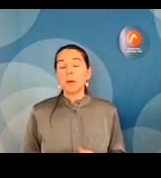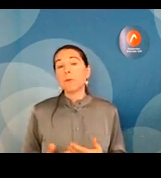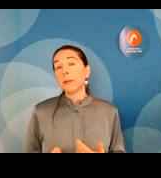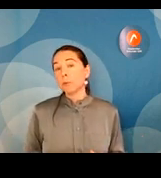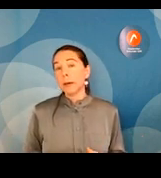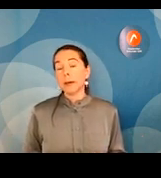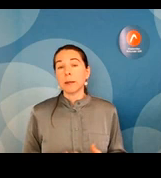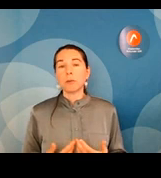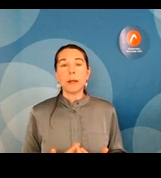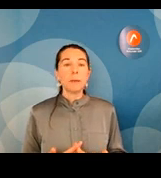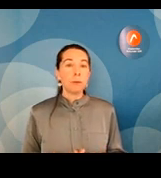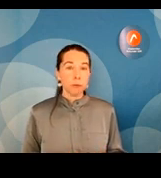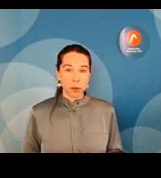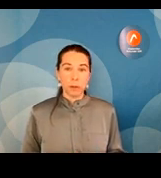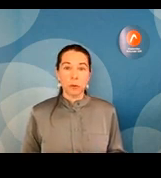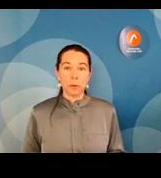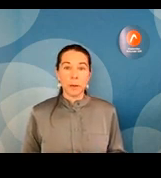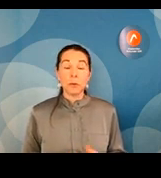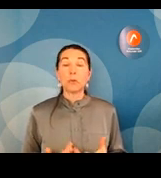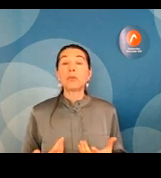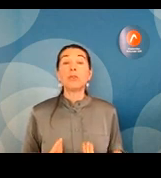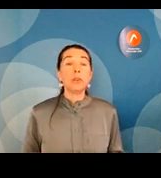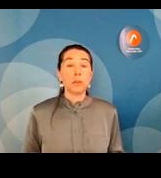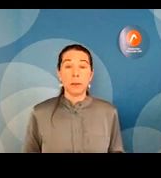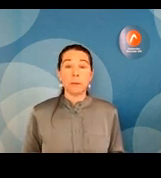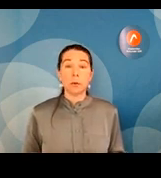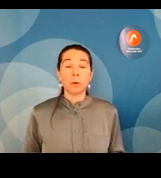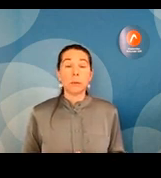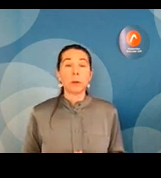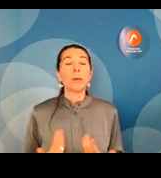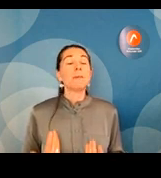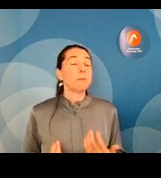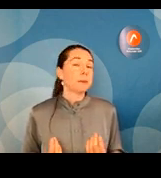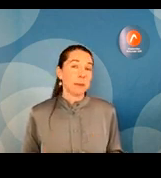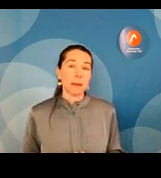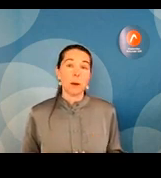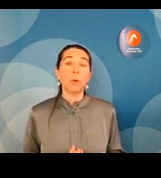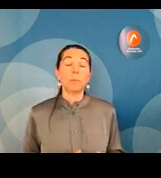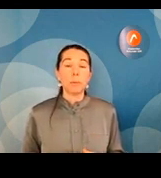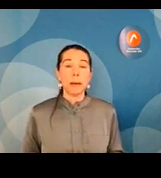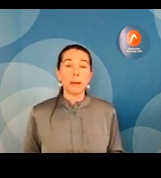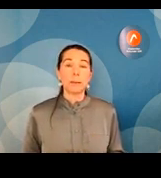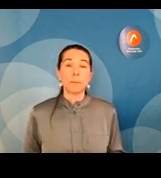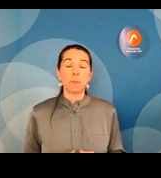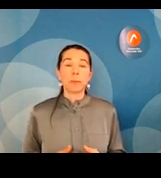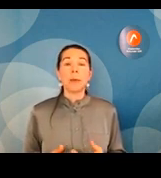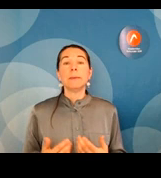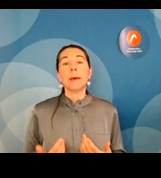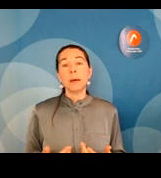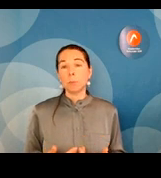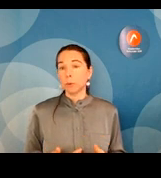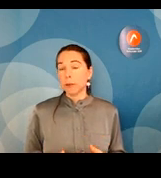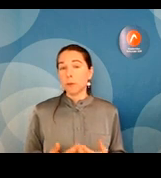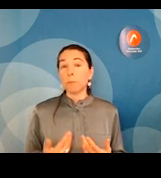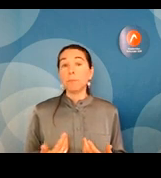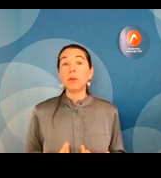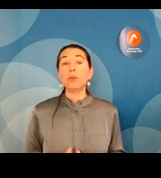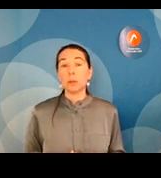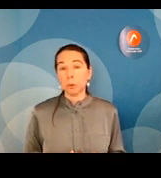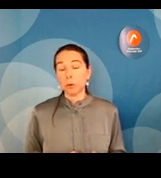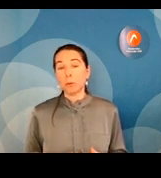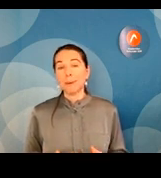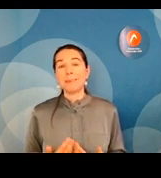utanför. För det som är det, att så länge vi följer normer, då syns inte normerna och då kan vi passera obemärkt. Däremot, den